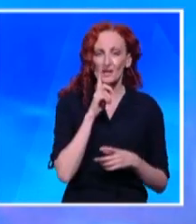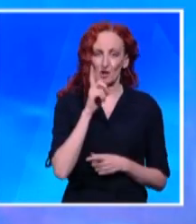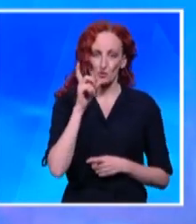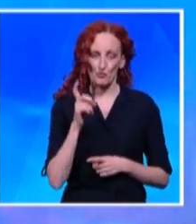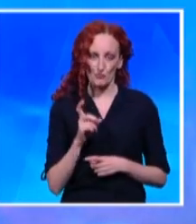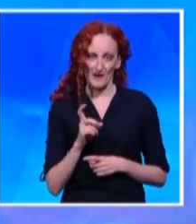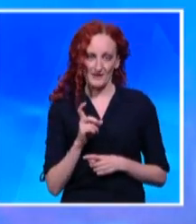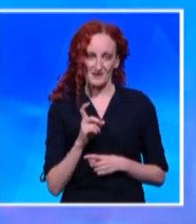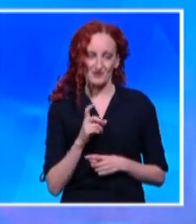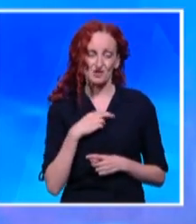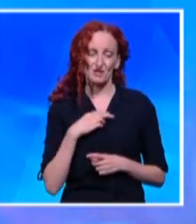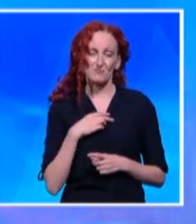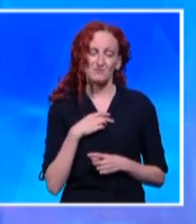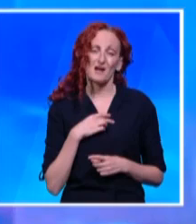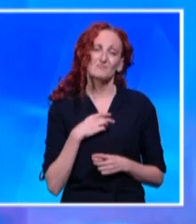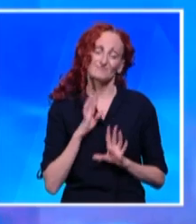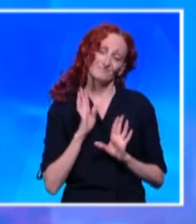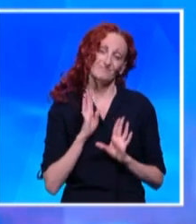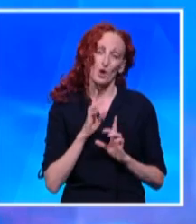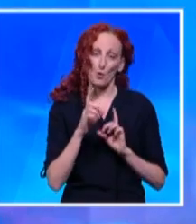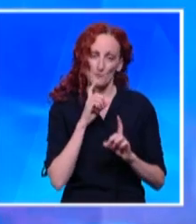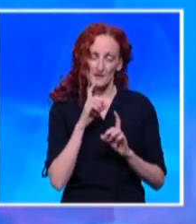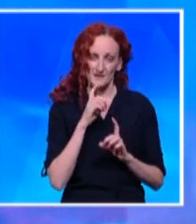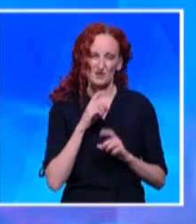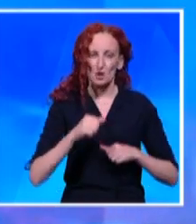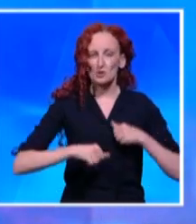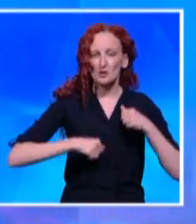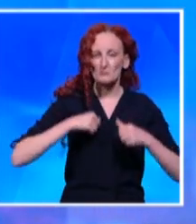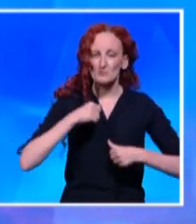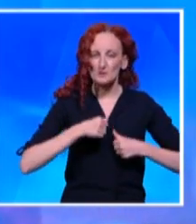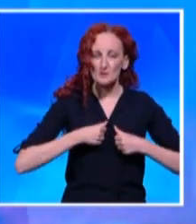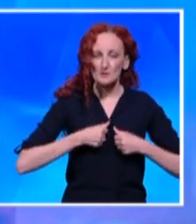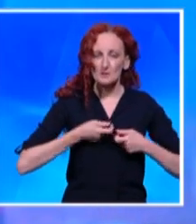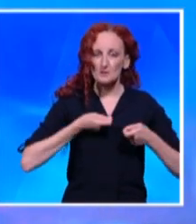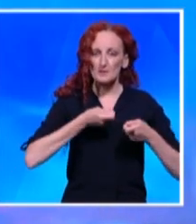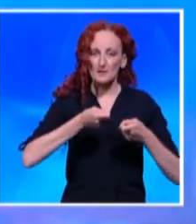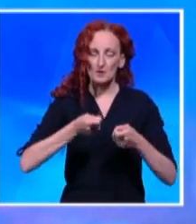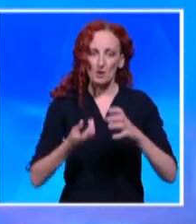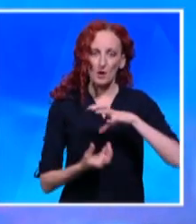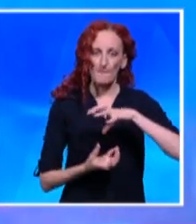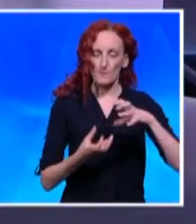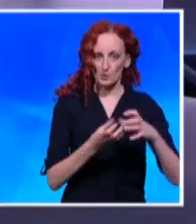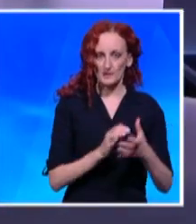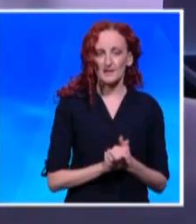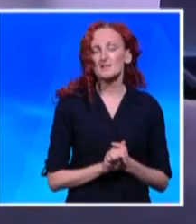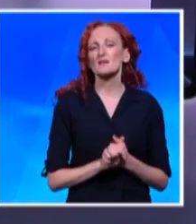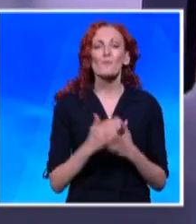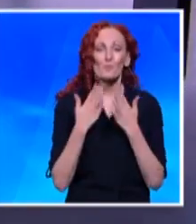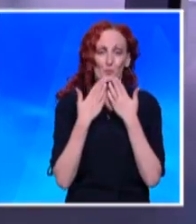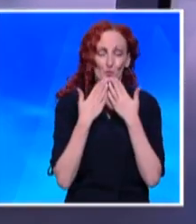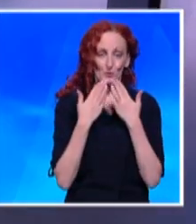интереса и много често гнева се насочва към нас. Това е естествено, ние го знаем. Благодарим ви за този коментар.